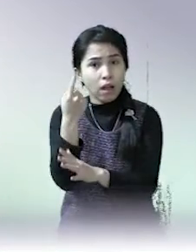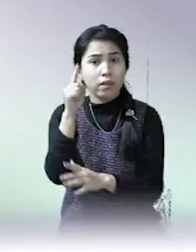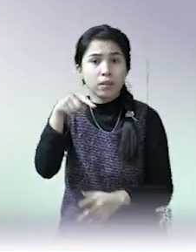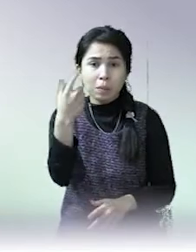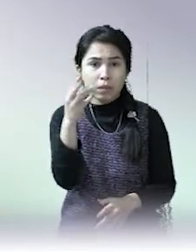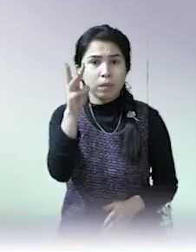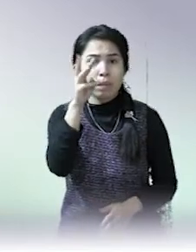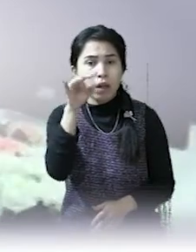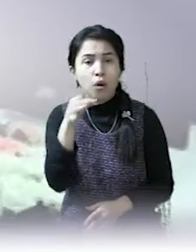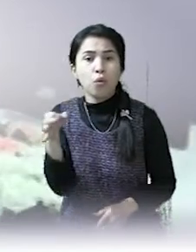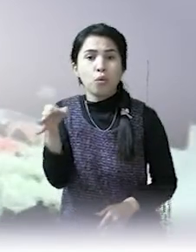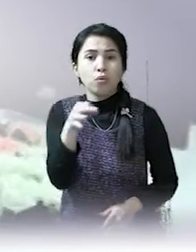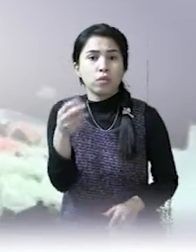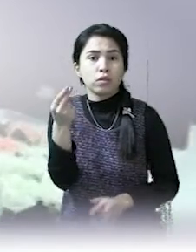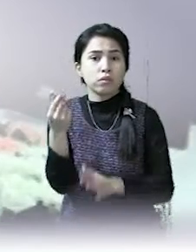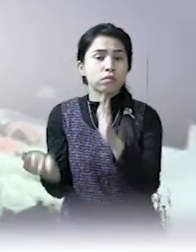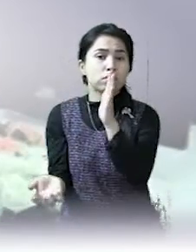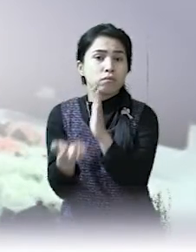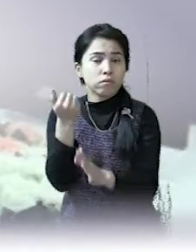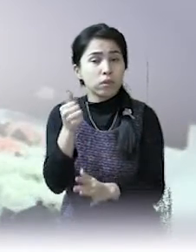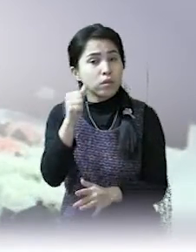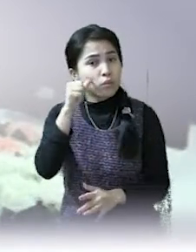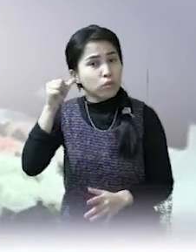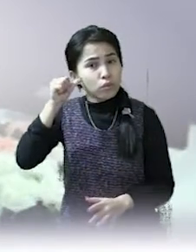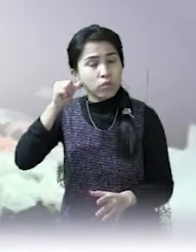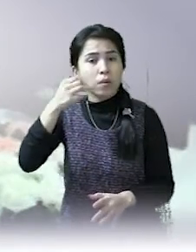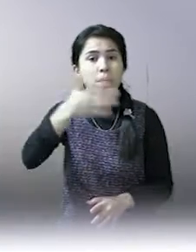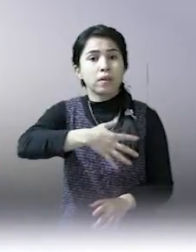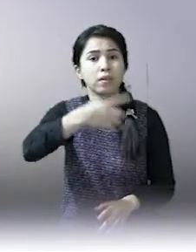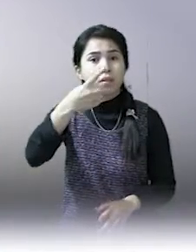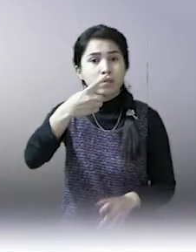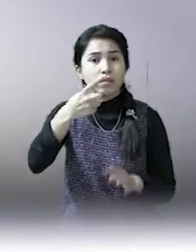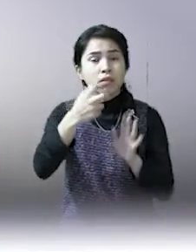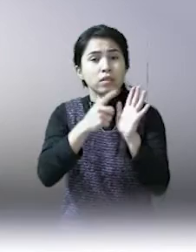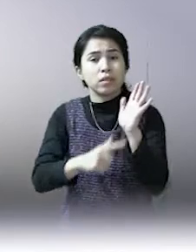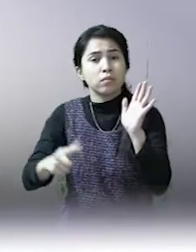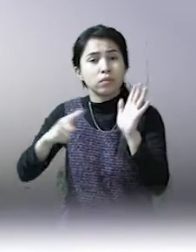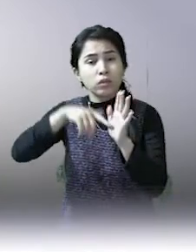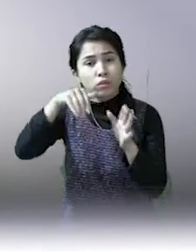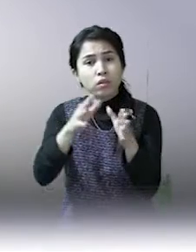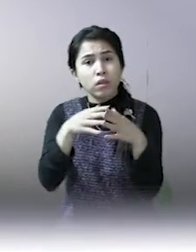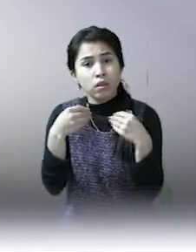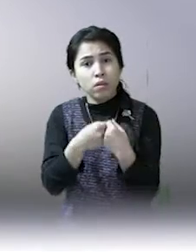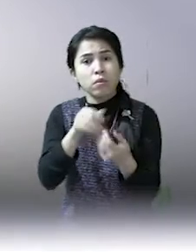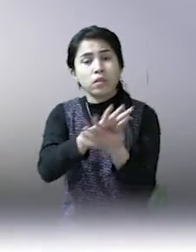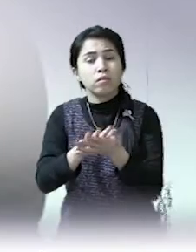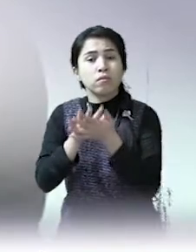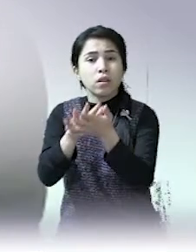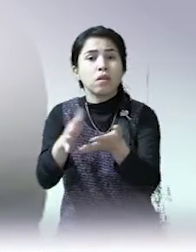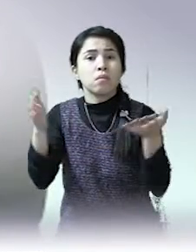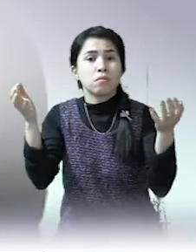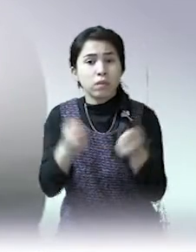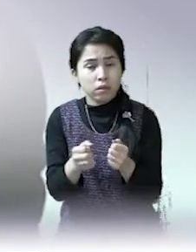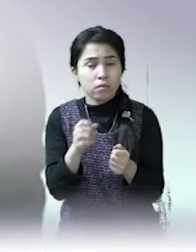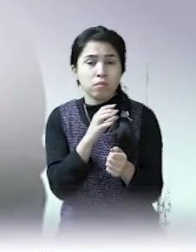әр емханада арнайы бөлімдер ашылып, автоматты тіркелуге көмектеседі. Қорға кез келген 2-ші деңгейлі банктен төлем жасауға болады. Барлық